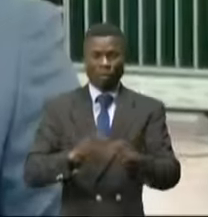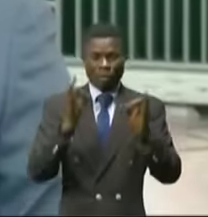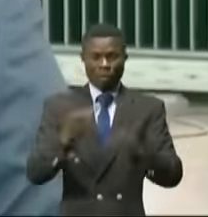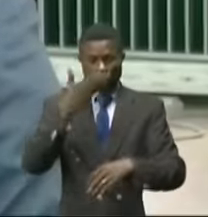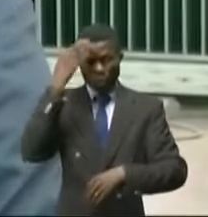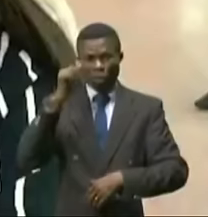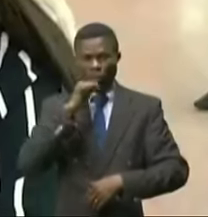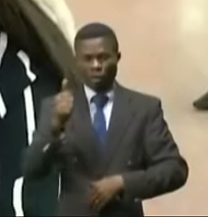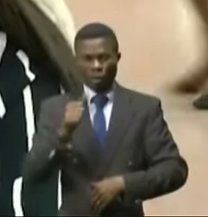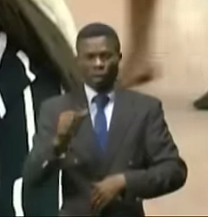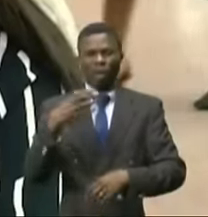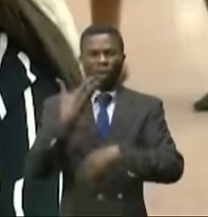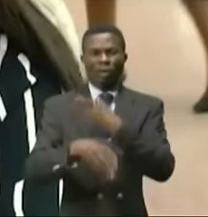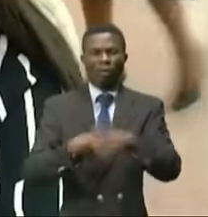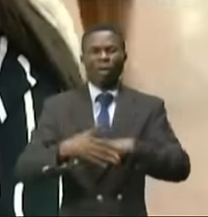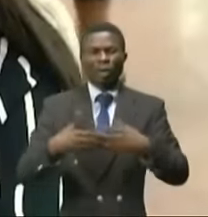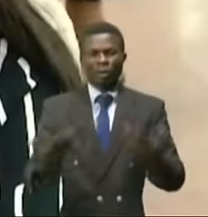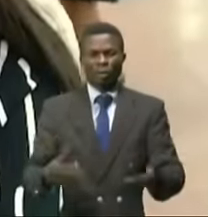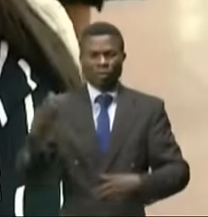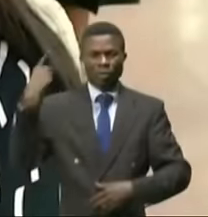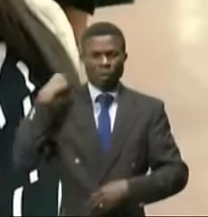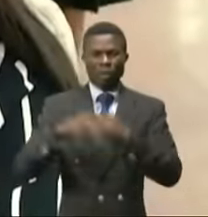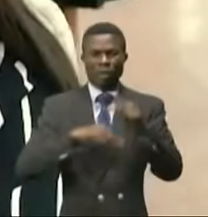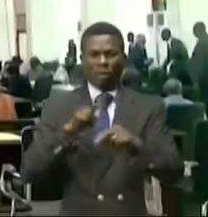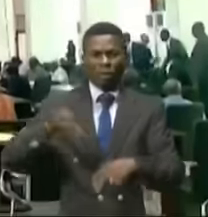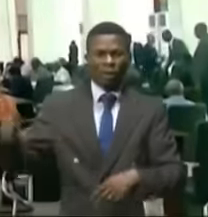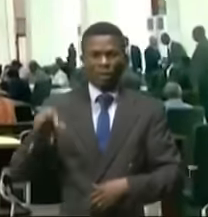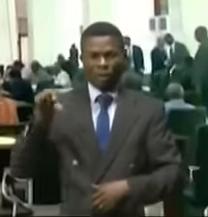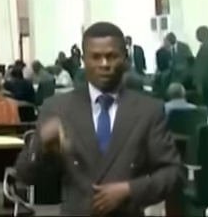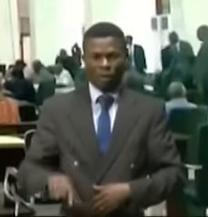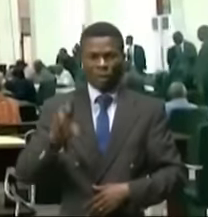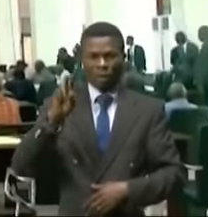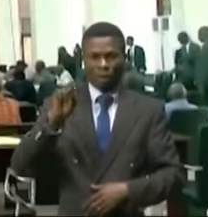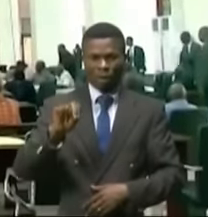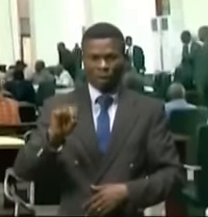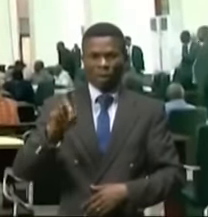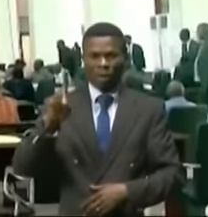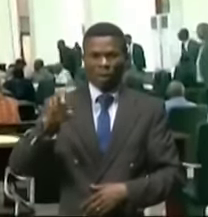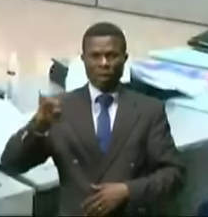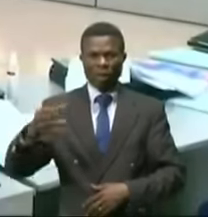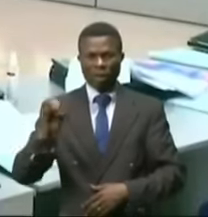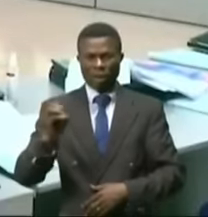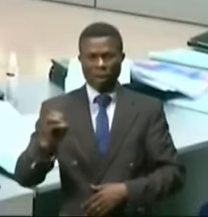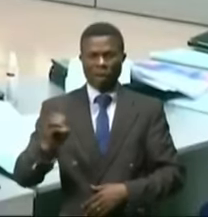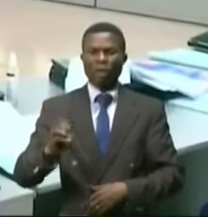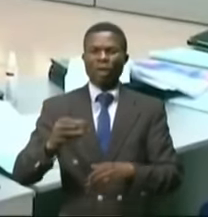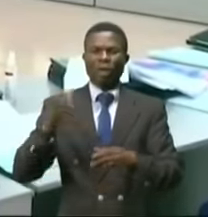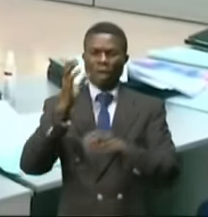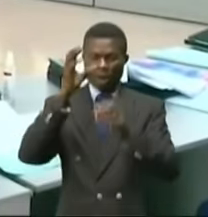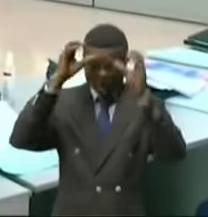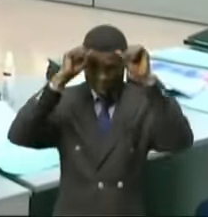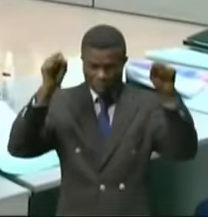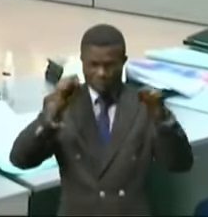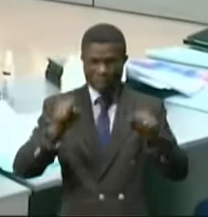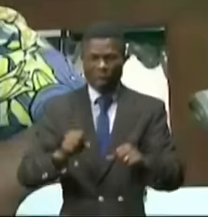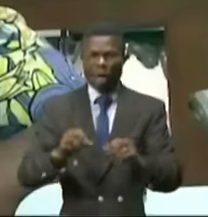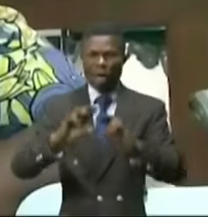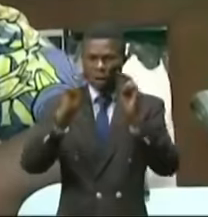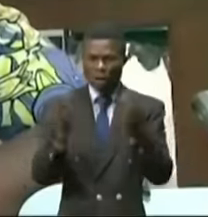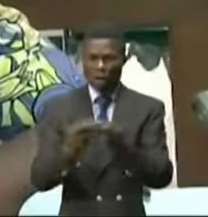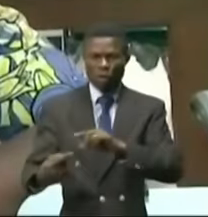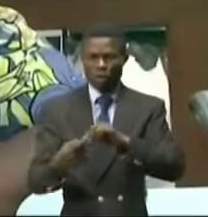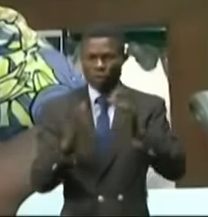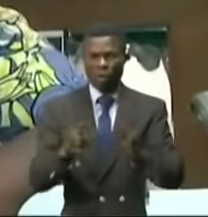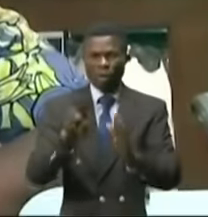oublier le fonctionnement. Le député national Jacques Joly, président de la commission spéciale chargée de l'élaboration du règlement